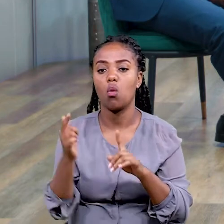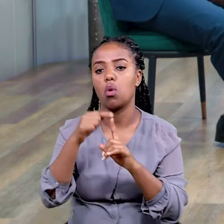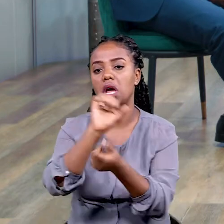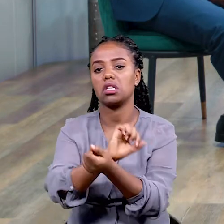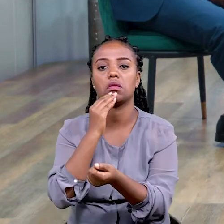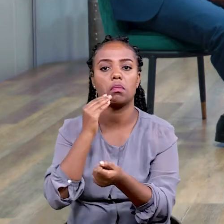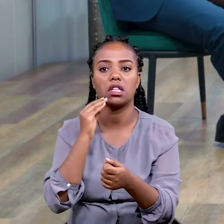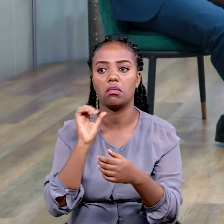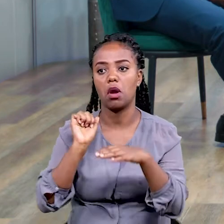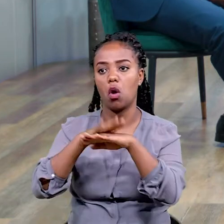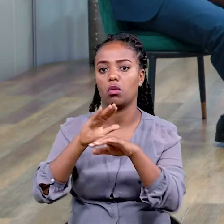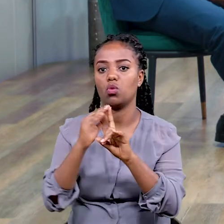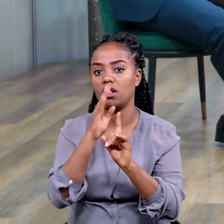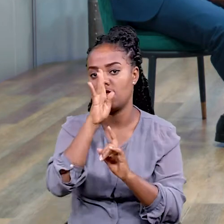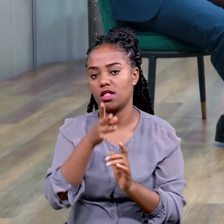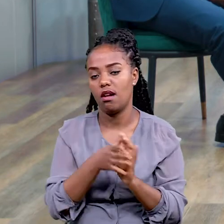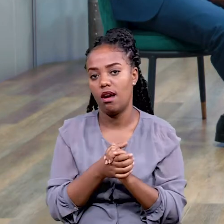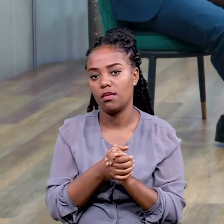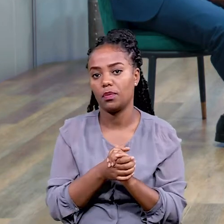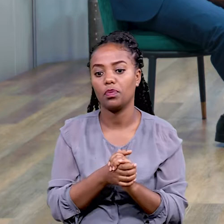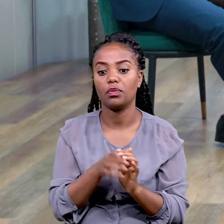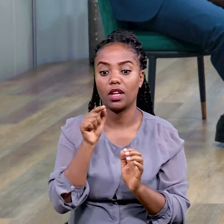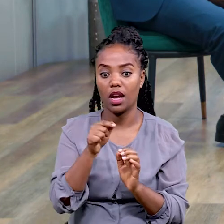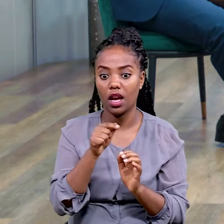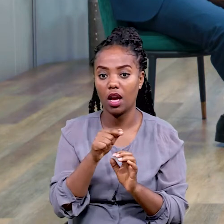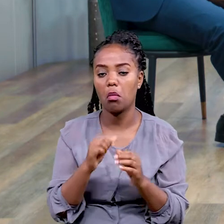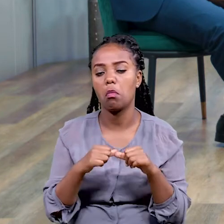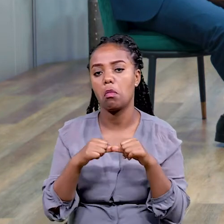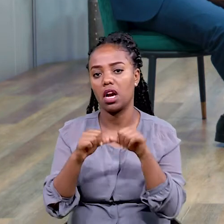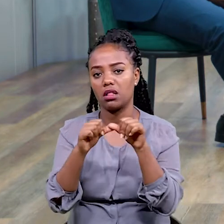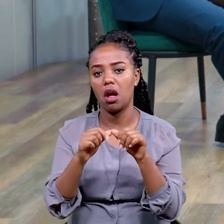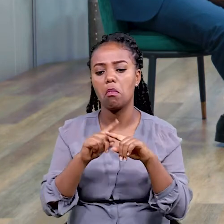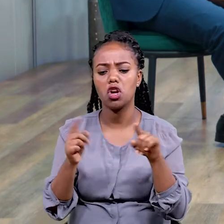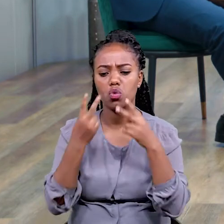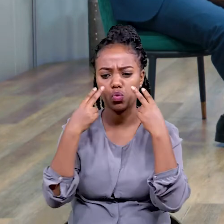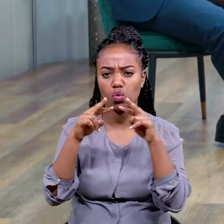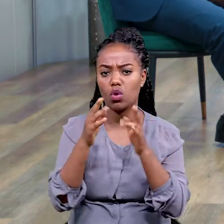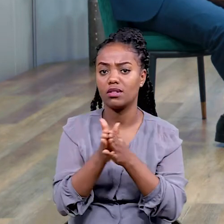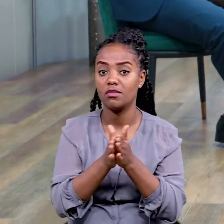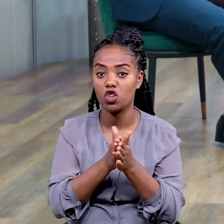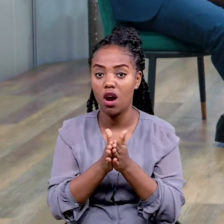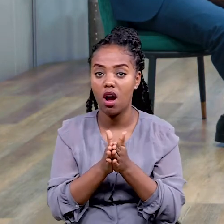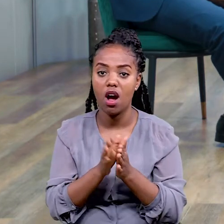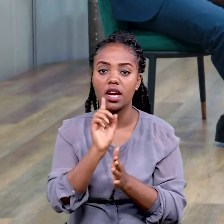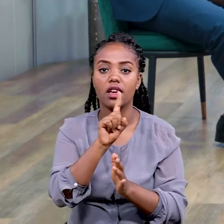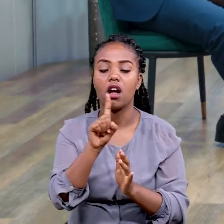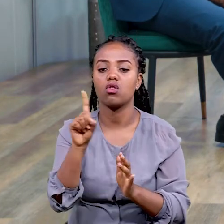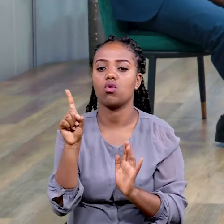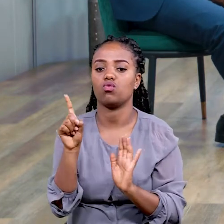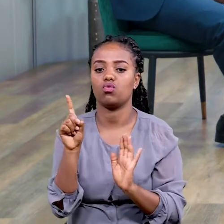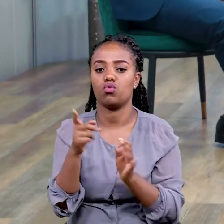ቤት የሚላኩበት ሁኔታዎች ይፈጠራሉ። ይሄ በቀጣይ በደንብ ልዩ ትኩረት የሚሻው